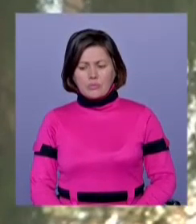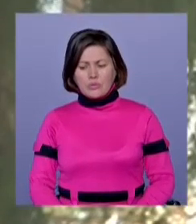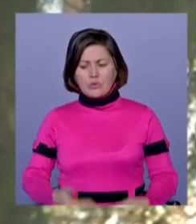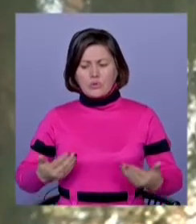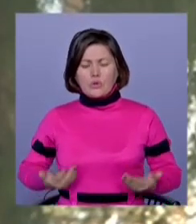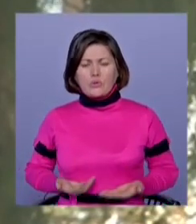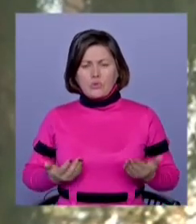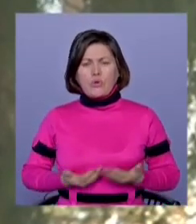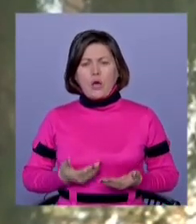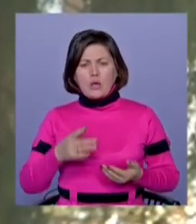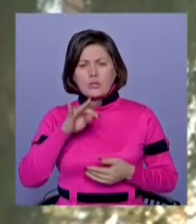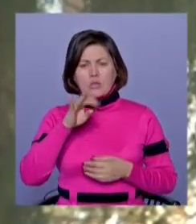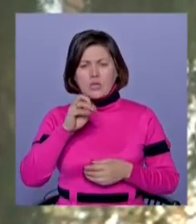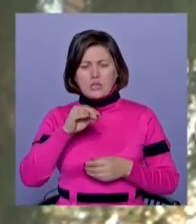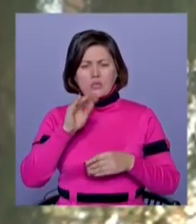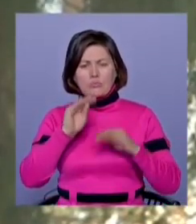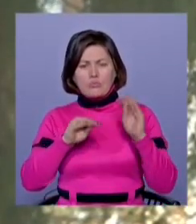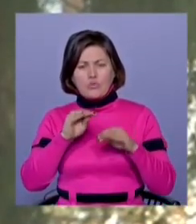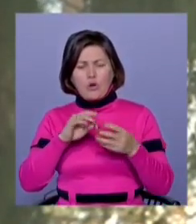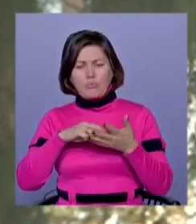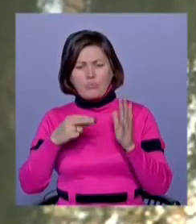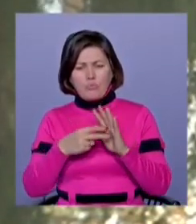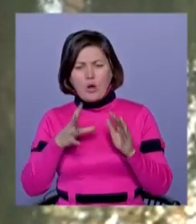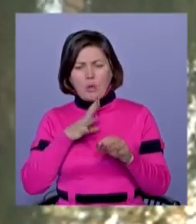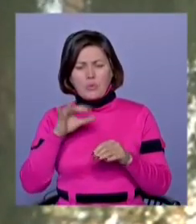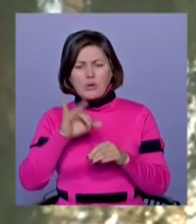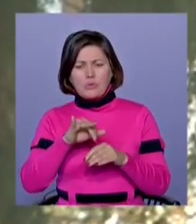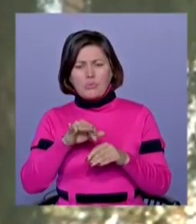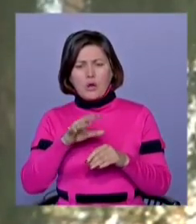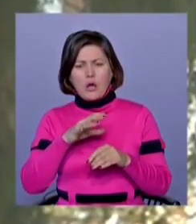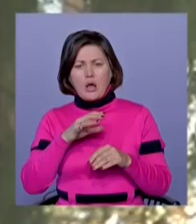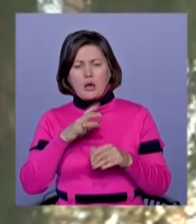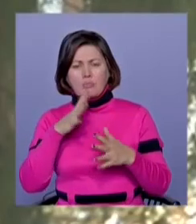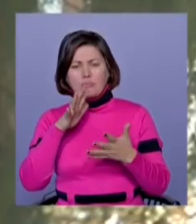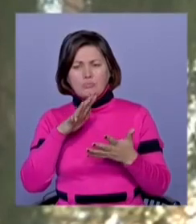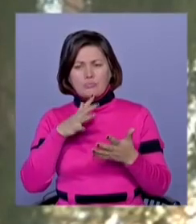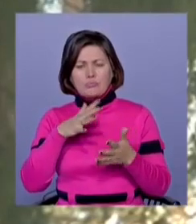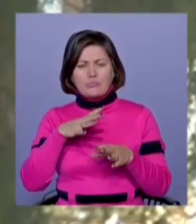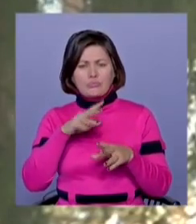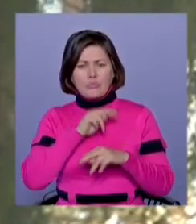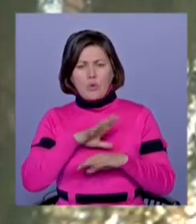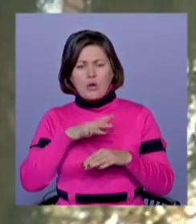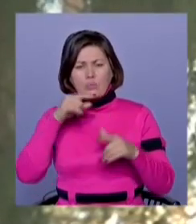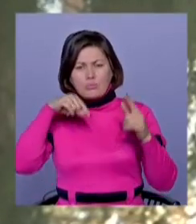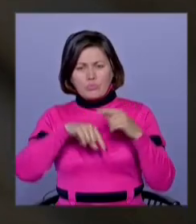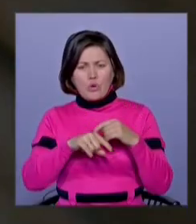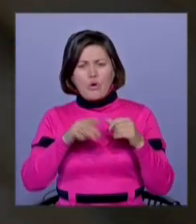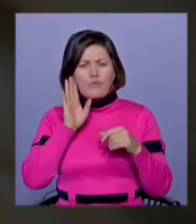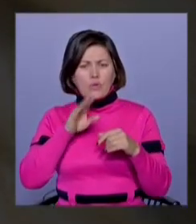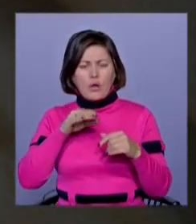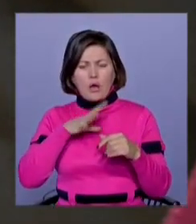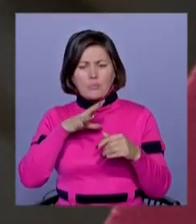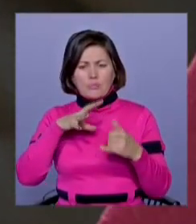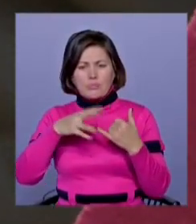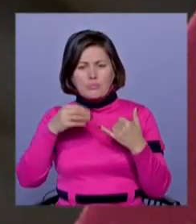тарапынан дренаждық жүйесі жасалған, бірақ ол жүйе істен шыққан. Себебі ол сайдың ішінде орналасқандықтан